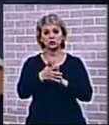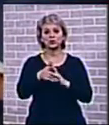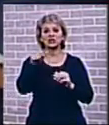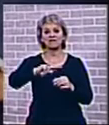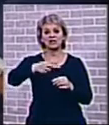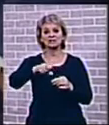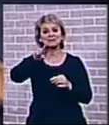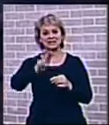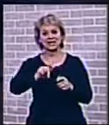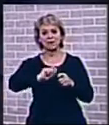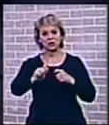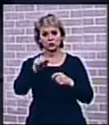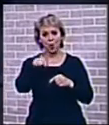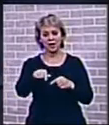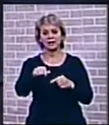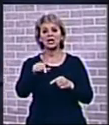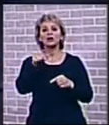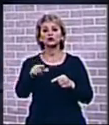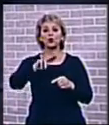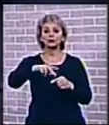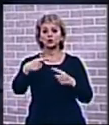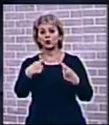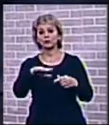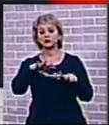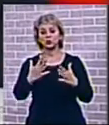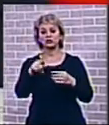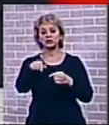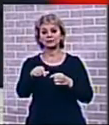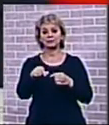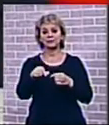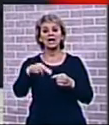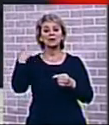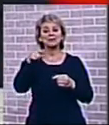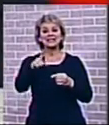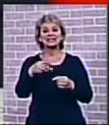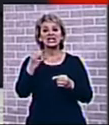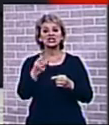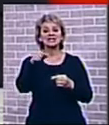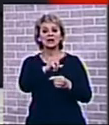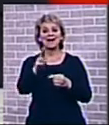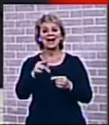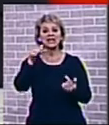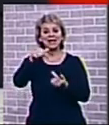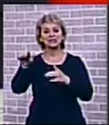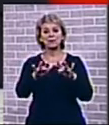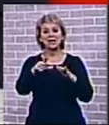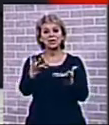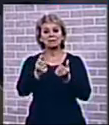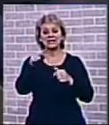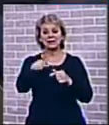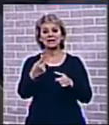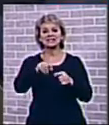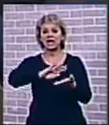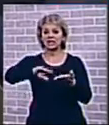версию специальных поджогов и в том, и в другом случае. Президента интересовало, какие конкретно меры принимаются